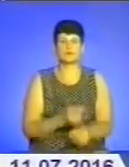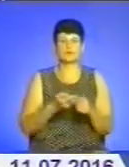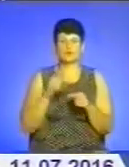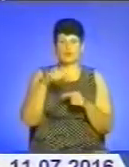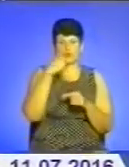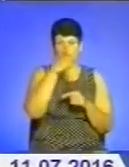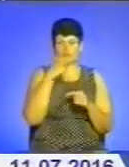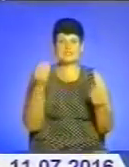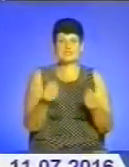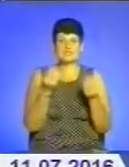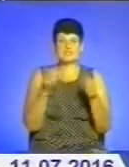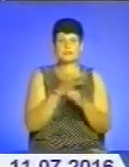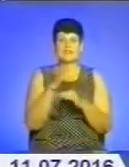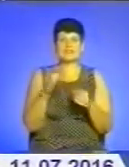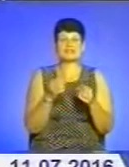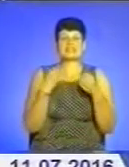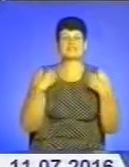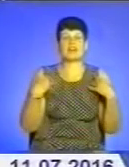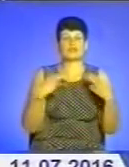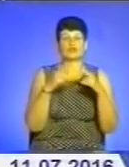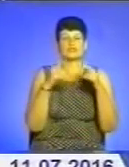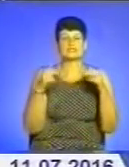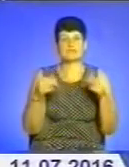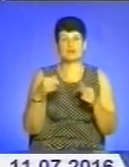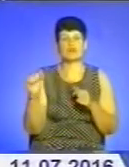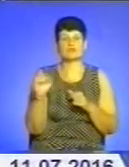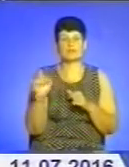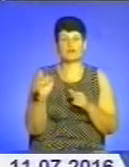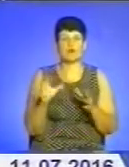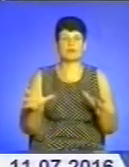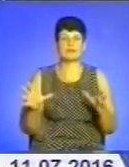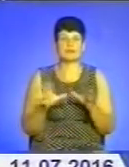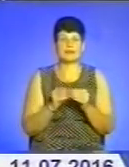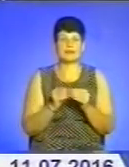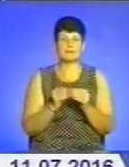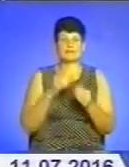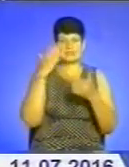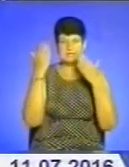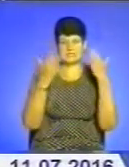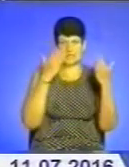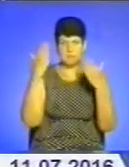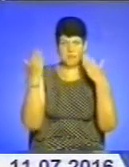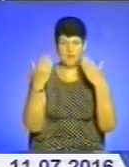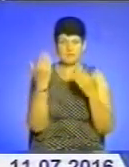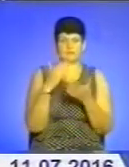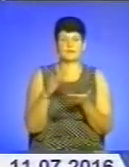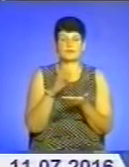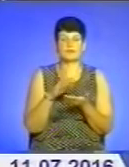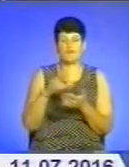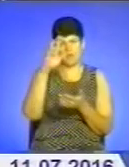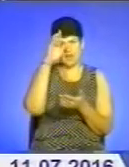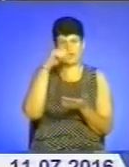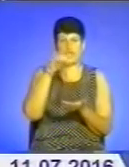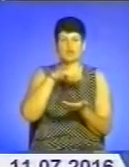Цьогоріч свіжий проект «Свято замку» у Теребовлі об'єднали із традиційним фестивалем «Забави у княжому місті». Чи успішно